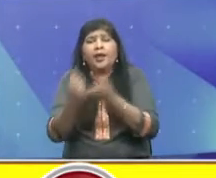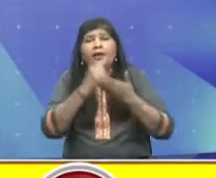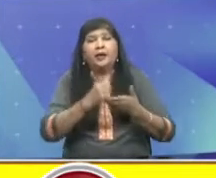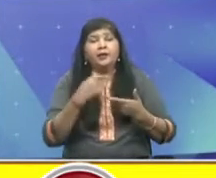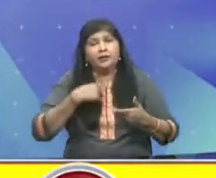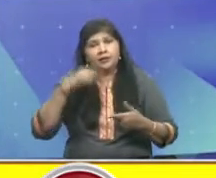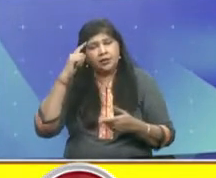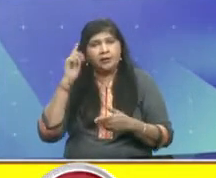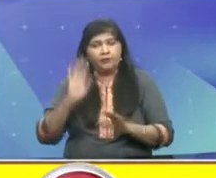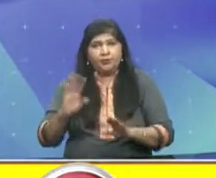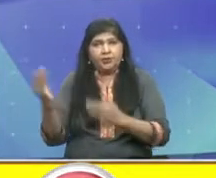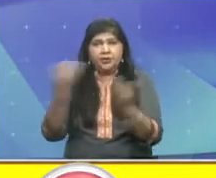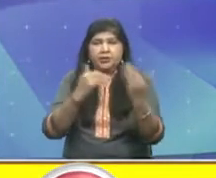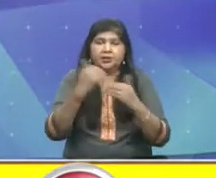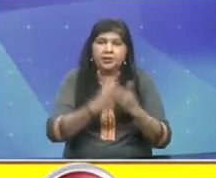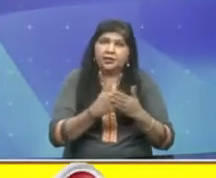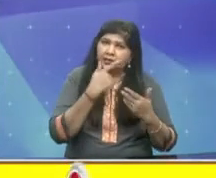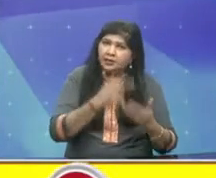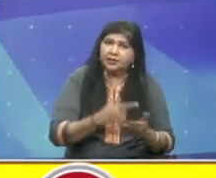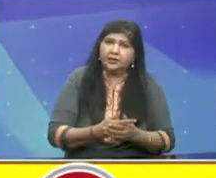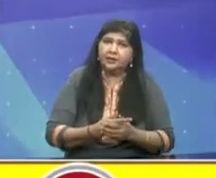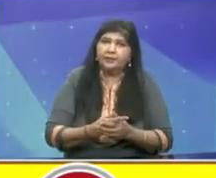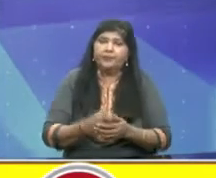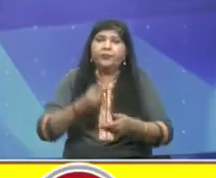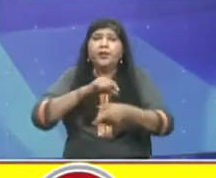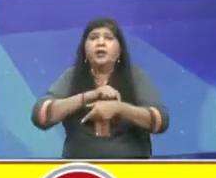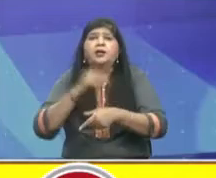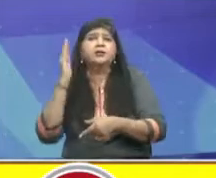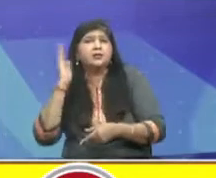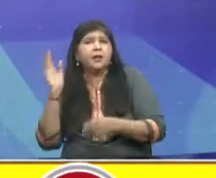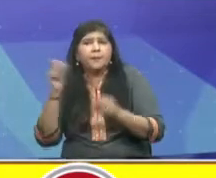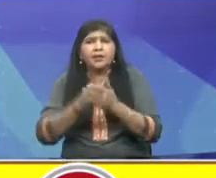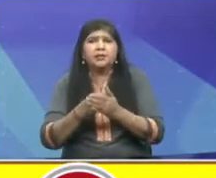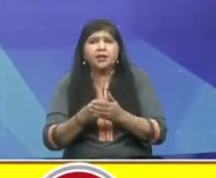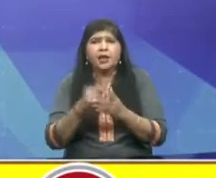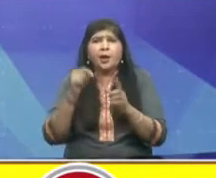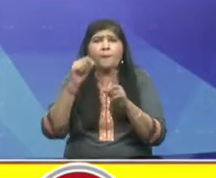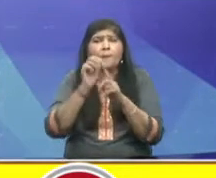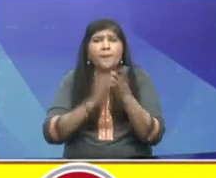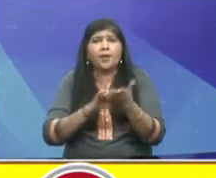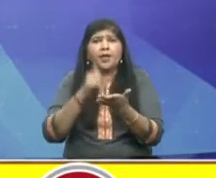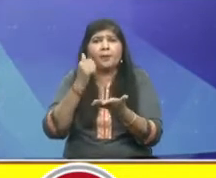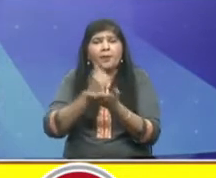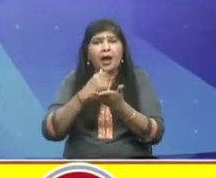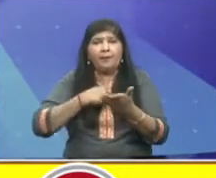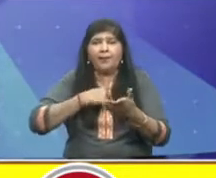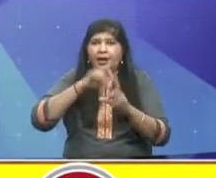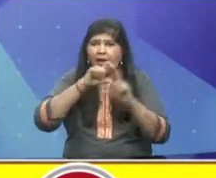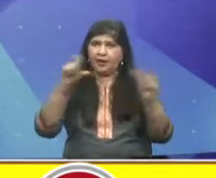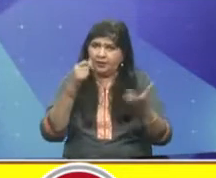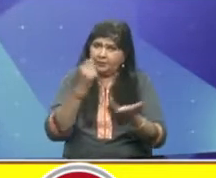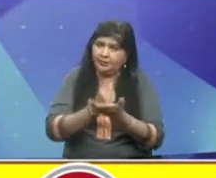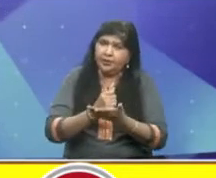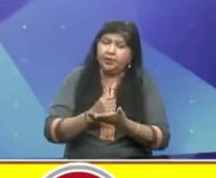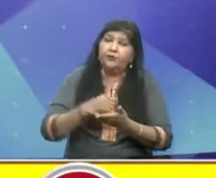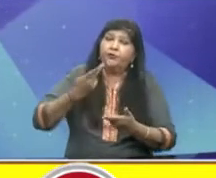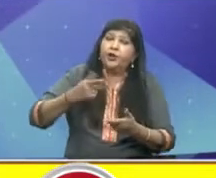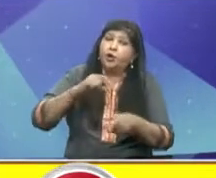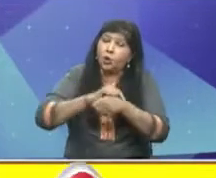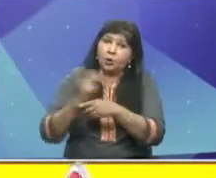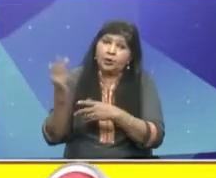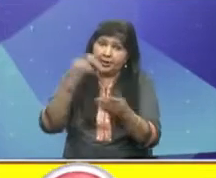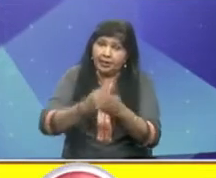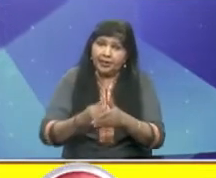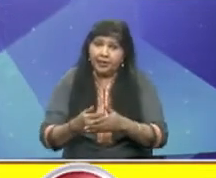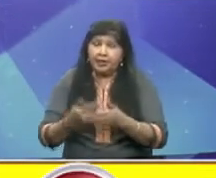था? स्कूल में मीटिंग हो रही थी, माँ से हमारे पति को पता चला तो कार्ड बनवाया मेरे नाम से। हाँ। फिर इलाज करवाया कार्ड से